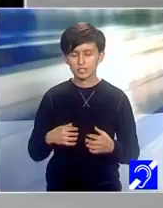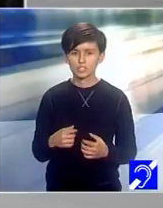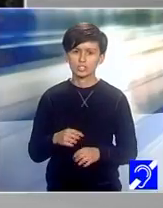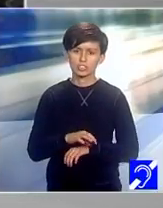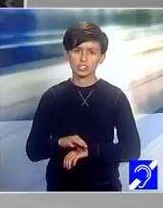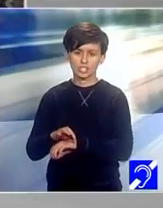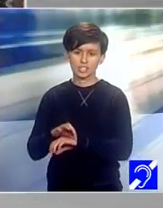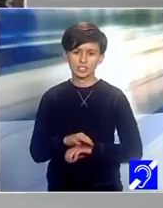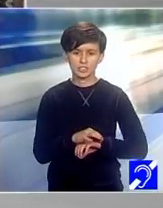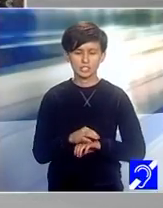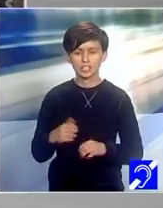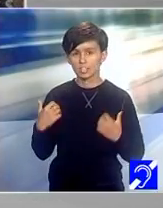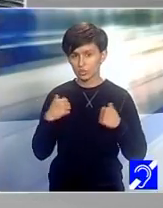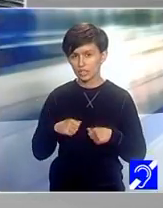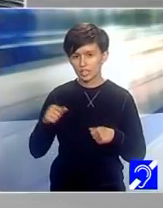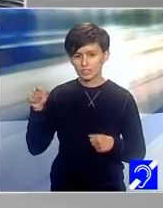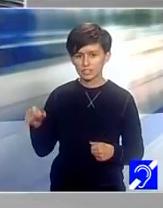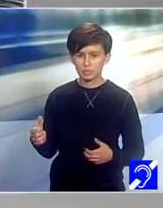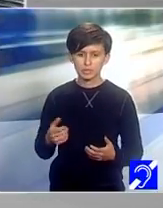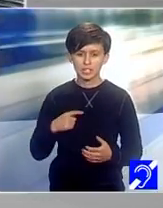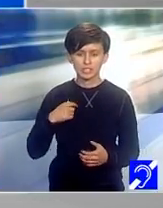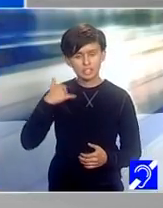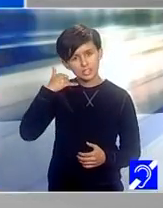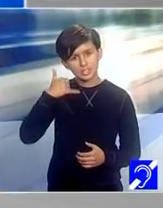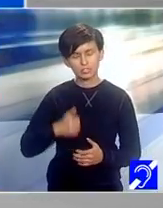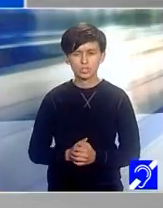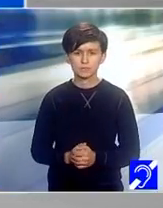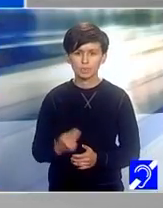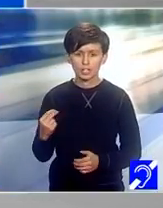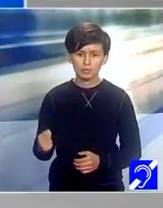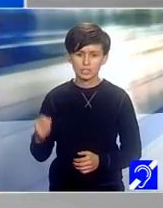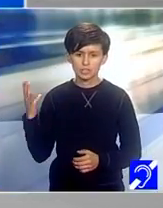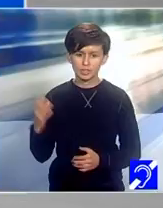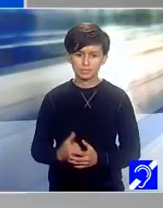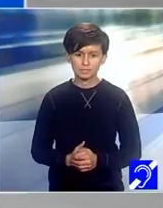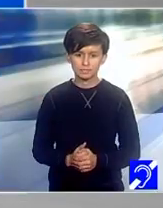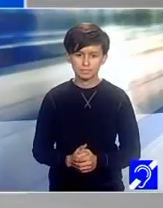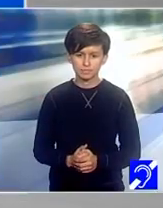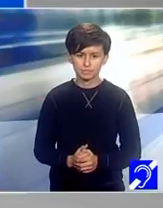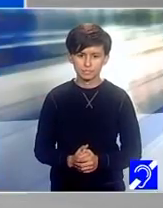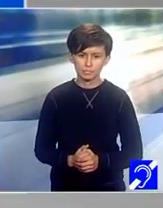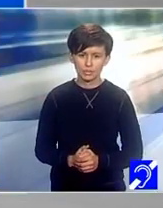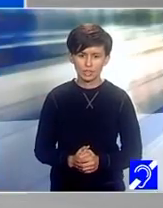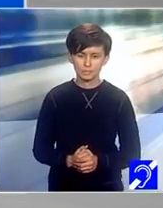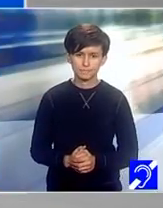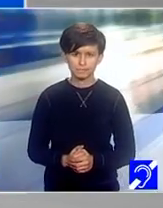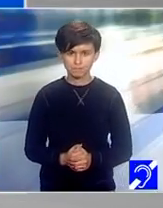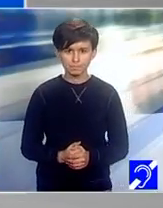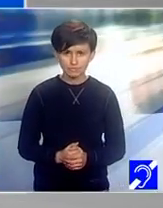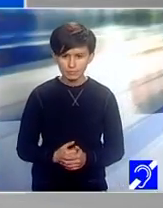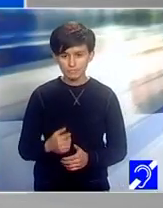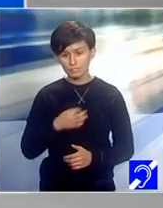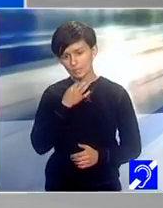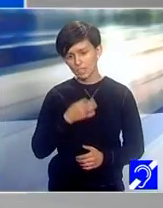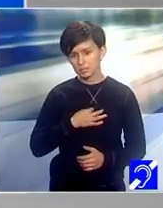designerul vestimentar pe care îl avem la telefon. Bună ziua, doamna Oana Lupaș! Bună ziua! Ei, spuneți-ne, cum